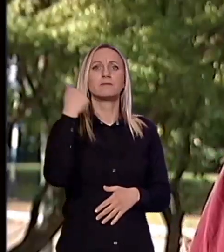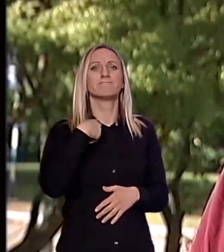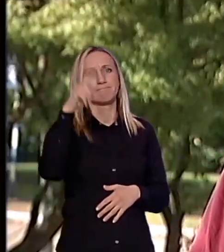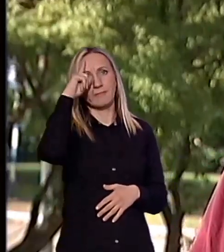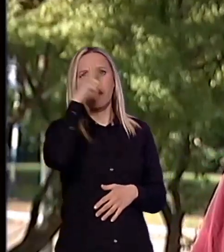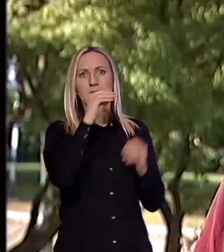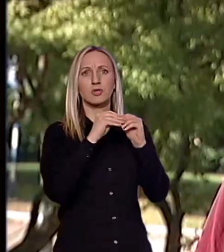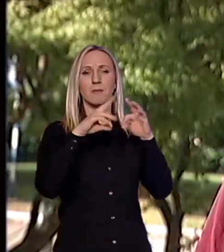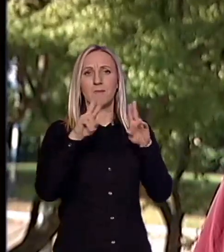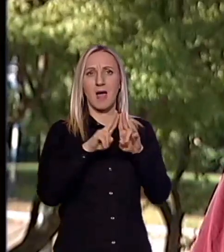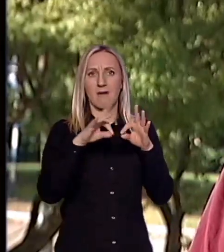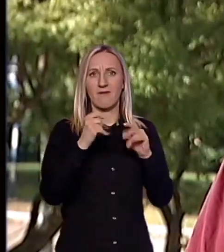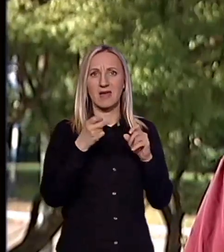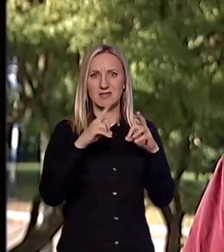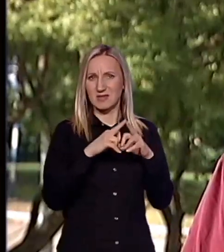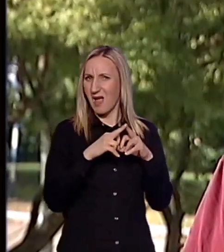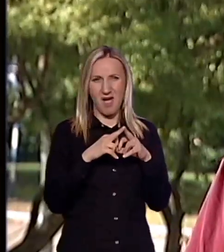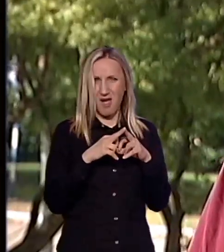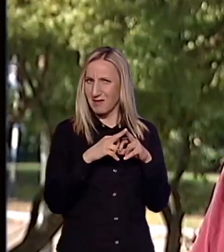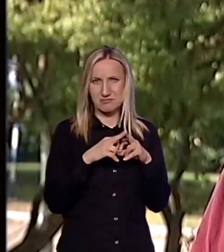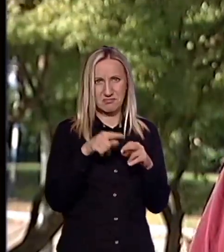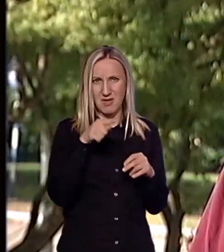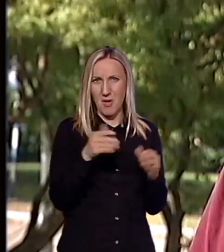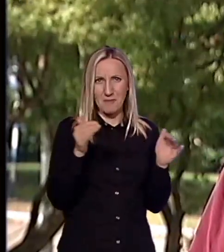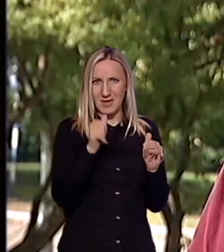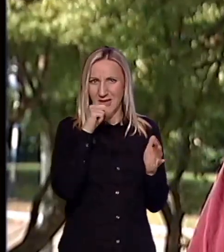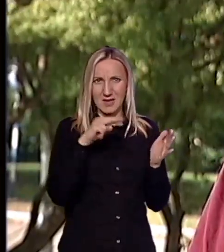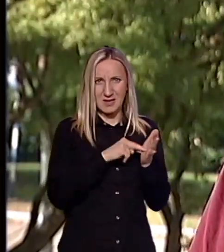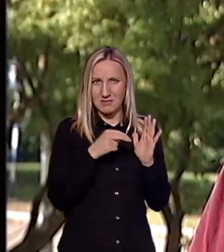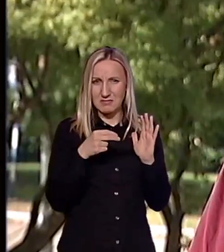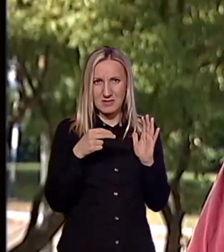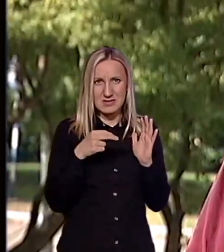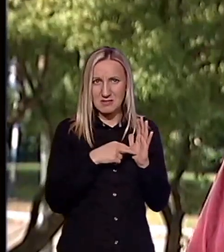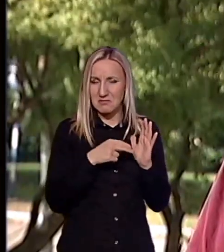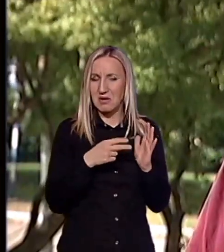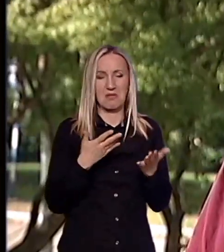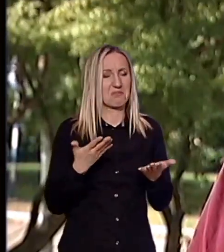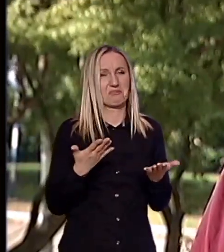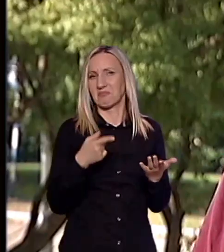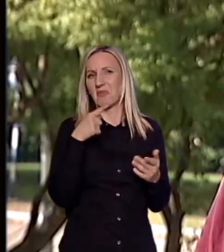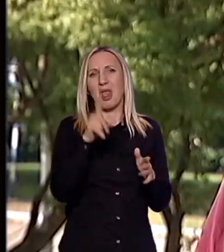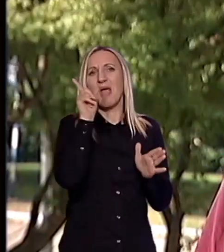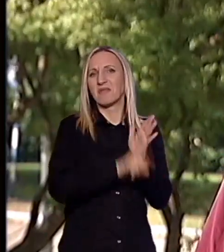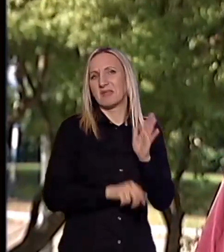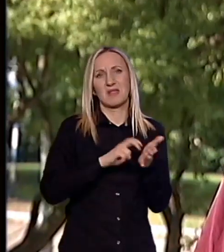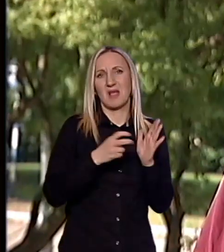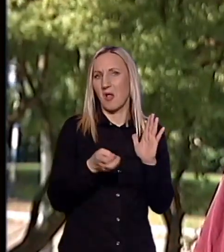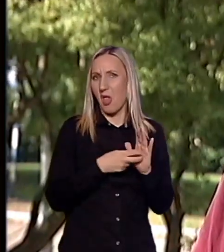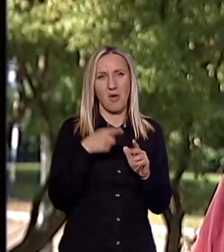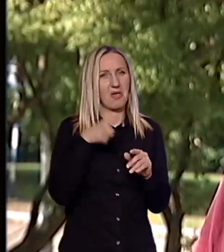boravka u Bavarskoj, da je to potpuno napuštena tehnologija, to je najjeftinija tehnologija i sa stanovišta investitora ona